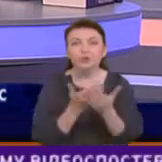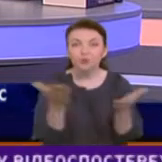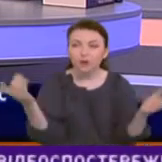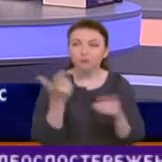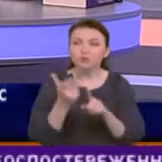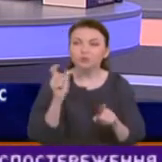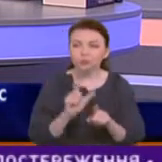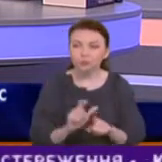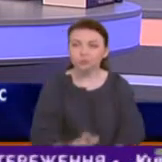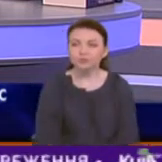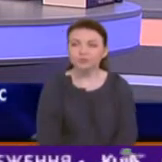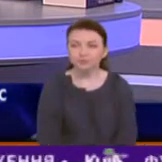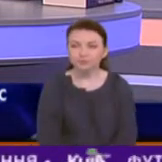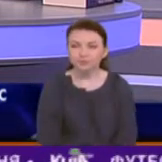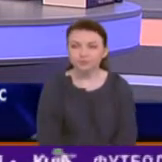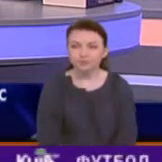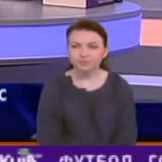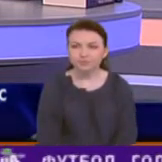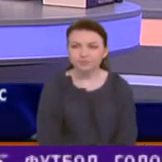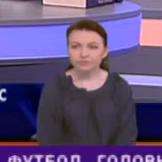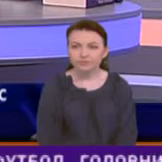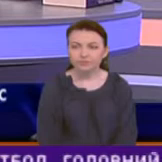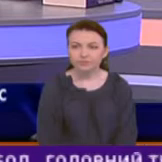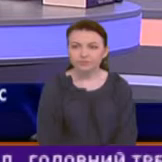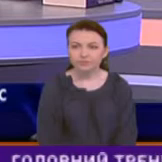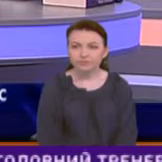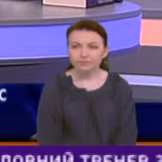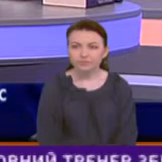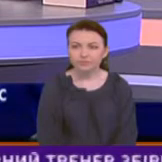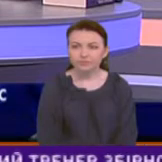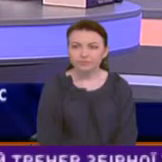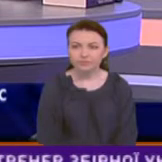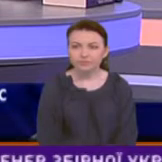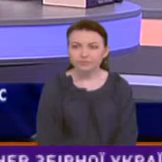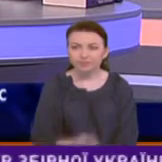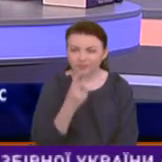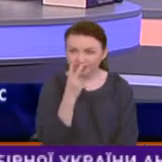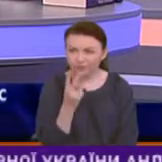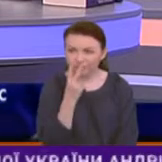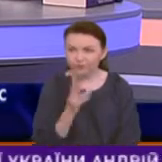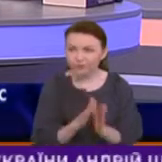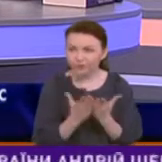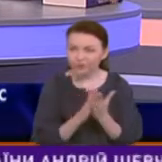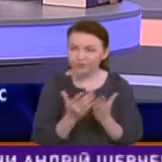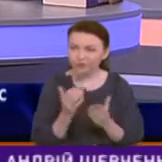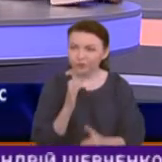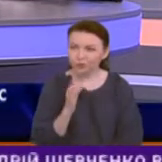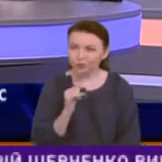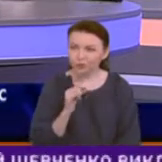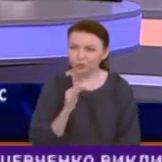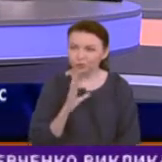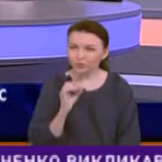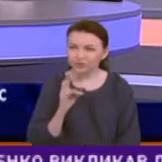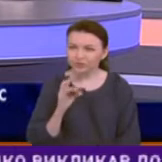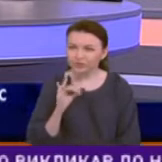дякую. В принципі, ну що ж... Я так дивлюсь на ці книжки, може, сувенір. Ні, до речі,